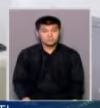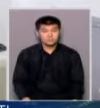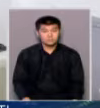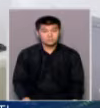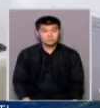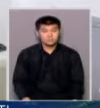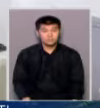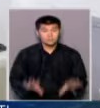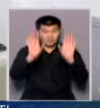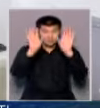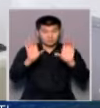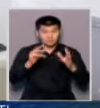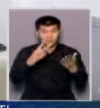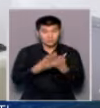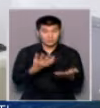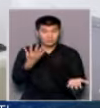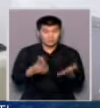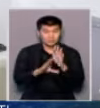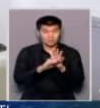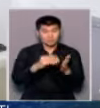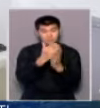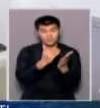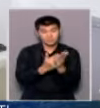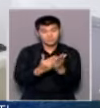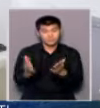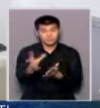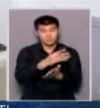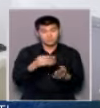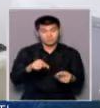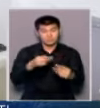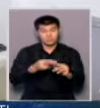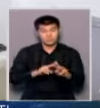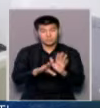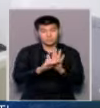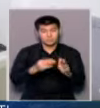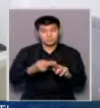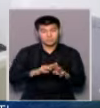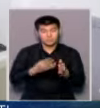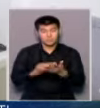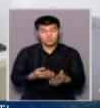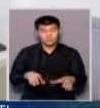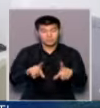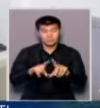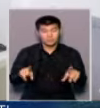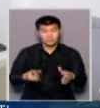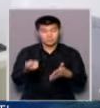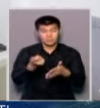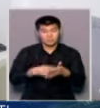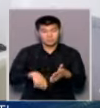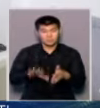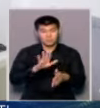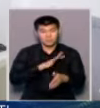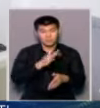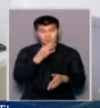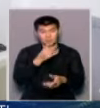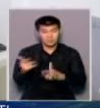мынау заңда көрсетілген, егерде сайлаушы тізімдегі сайлаушылардың барлығы да дауыс берсе, онда сайлау учаскелерін дауыс беруді ерте